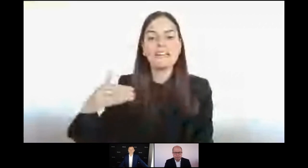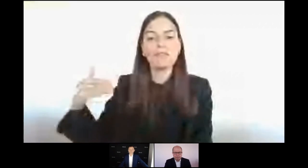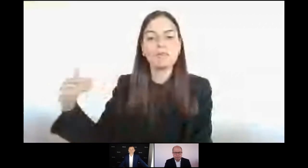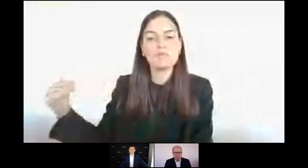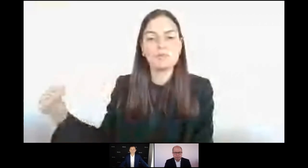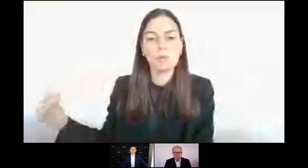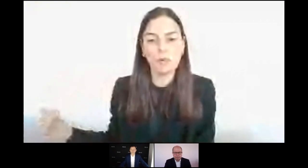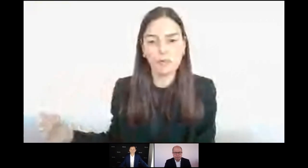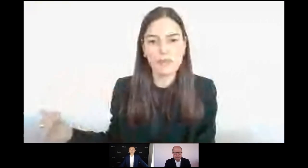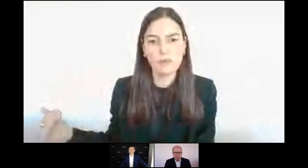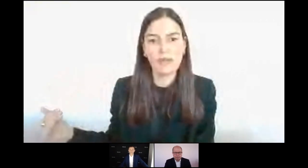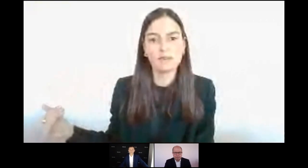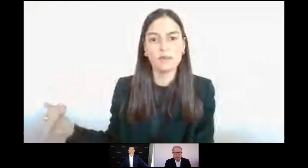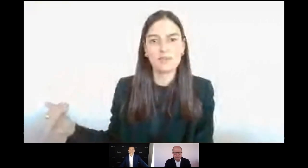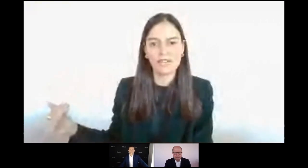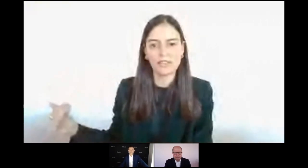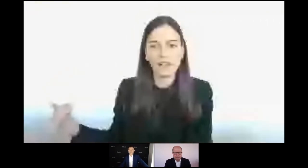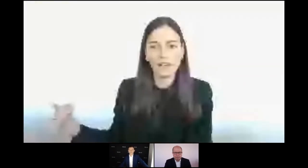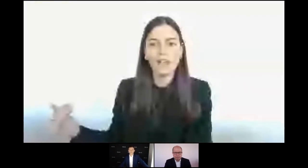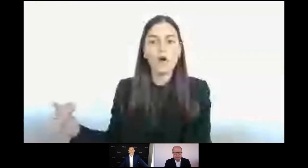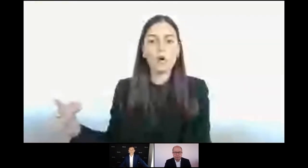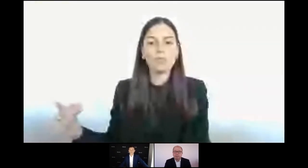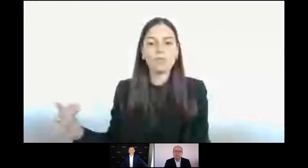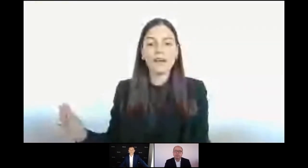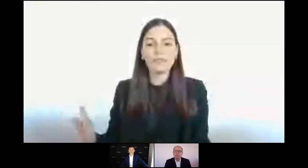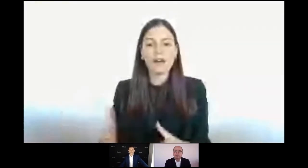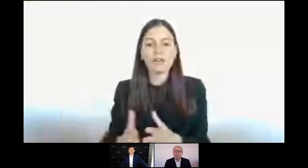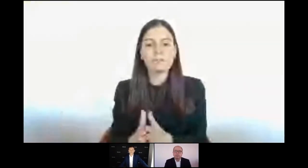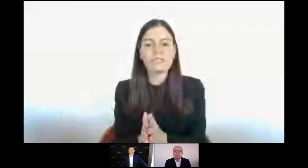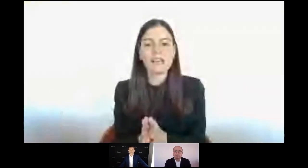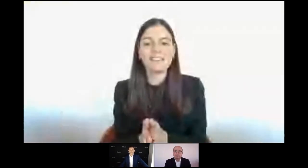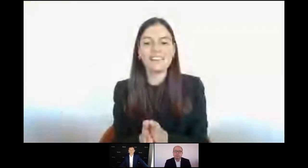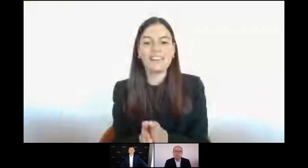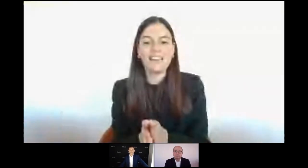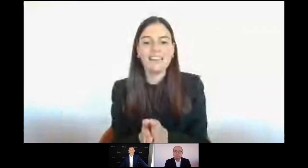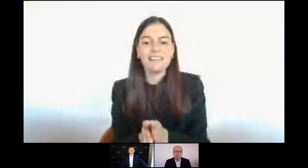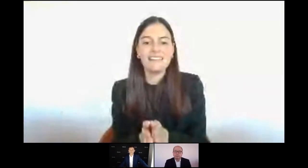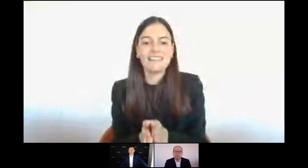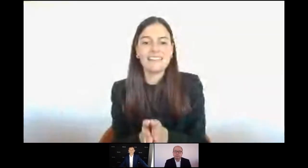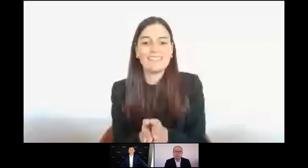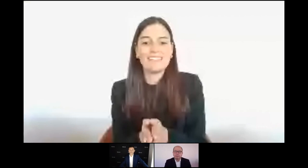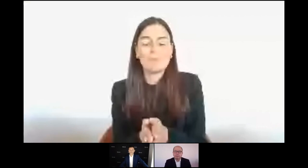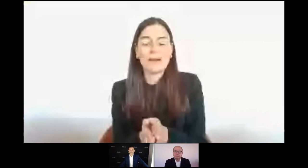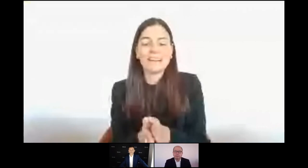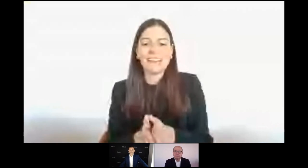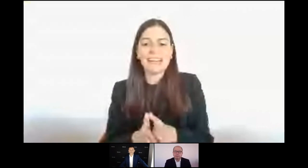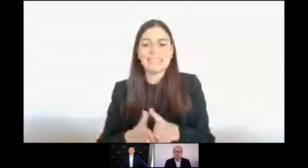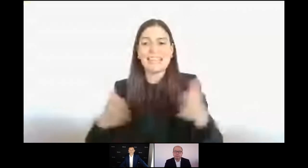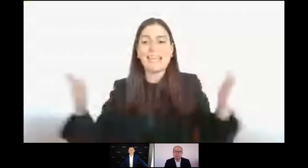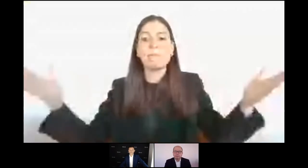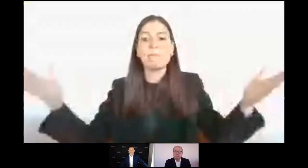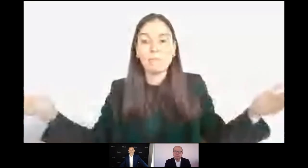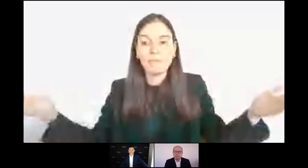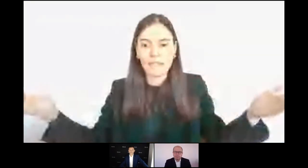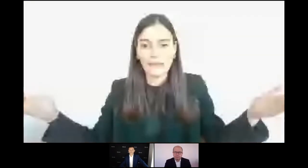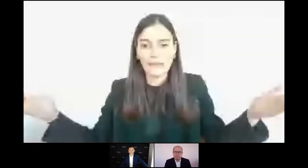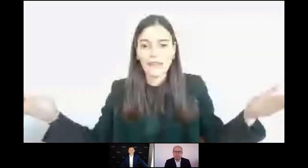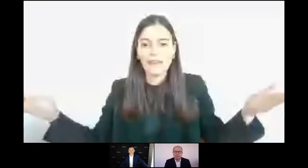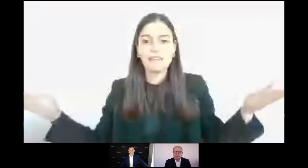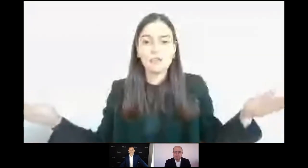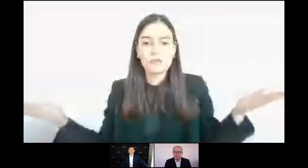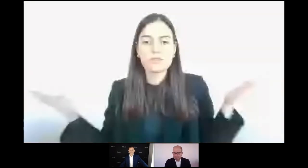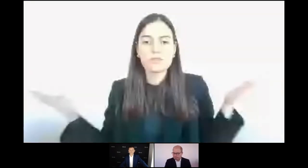de l'évolution professionnelle de chacun, on pouvait avoir comme ça de l'épargne assez